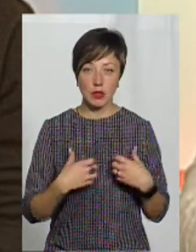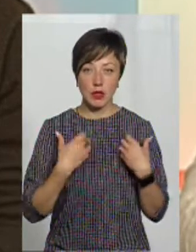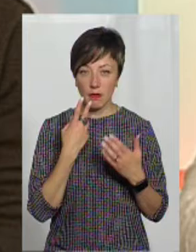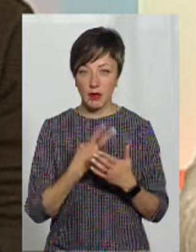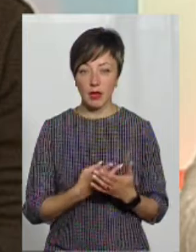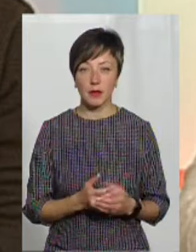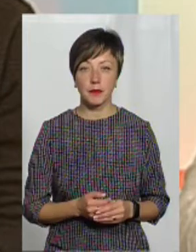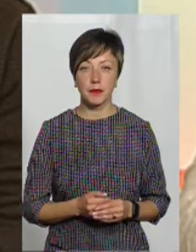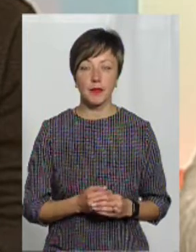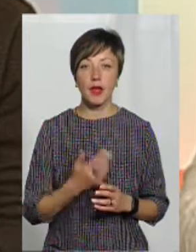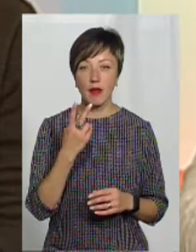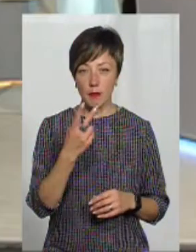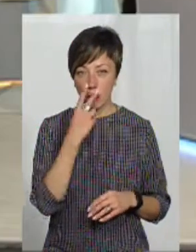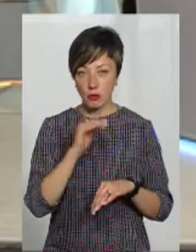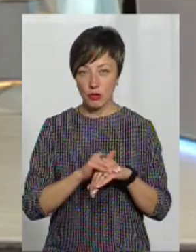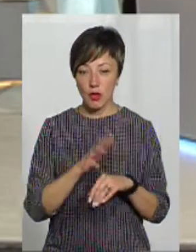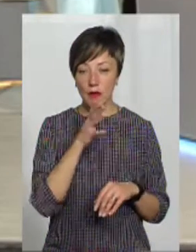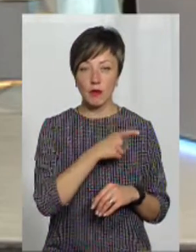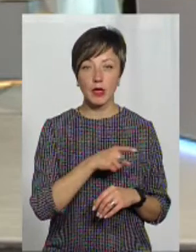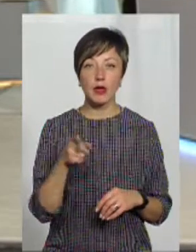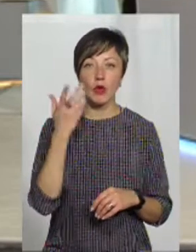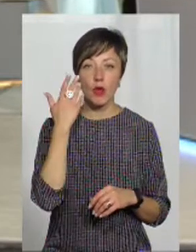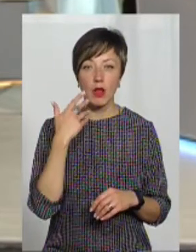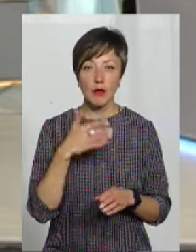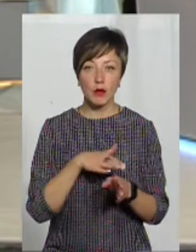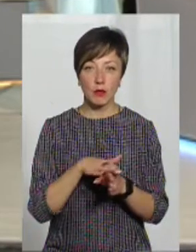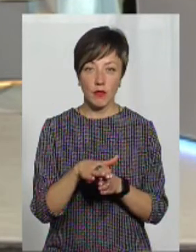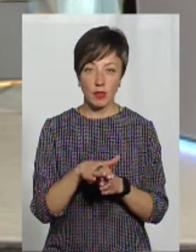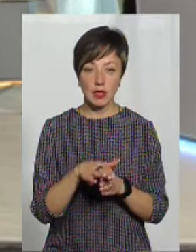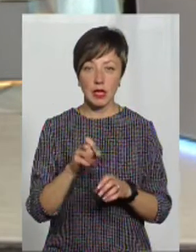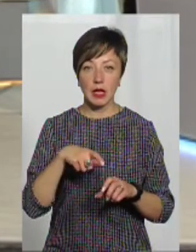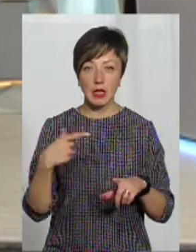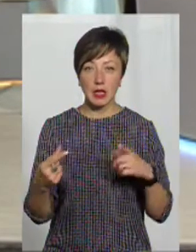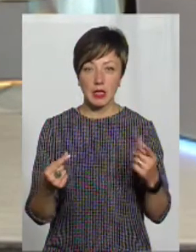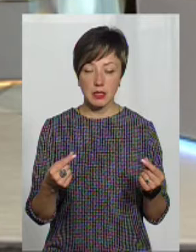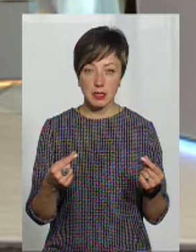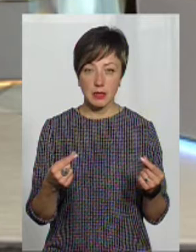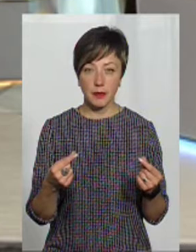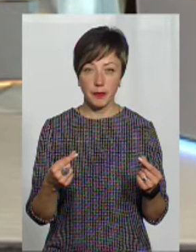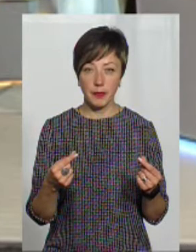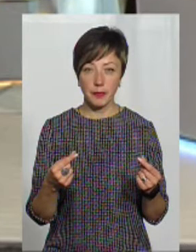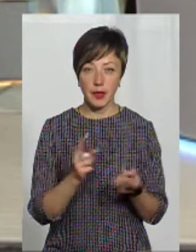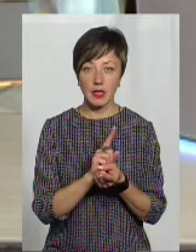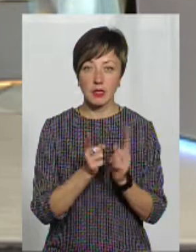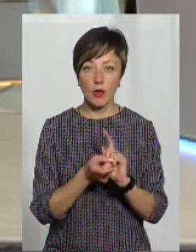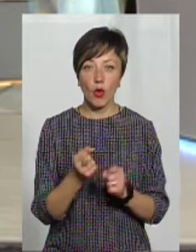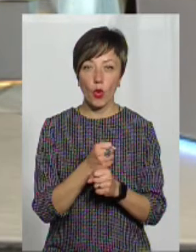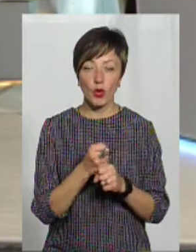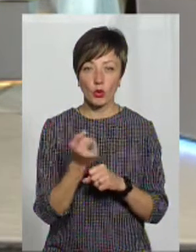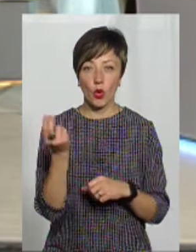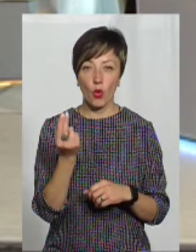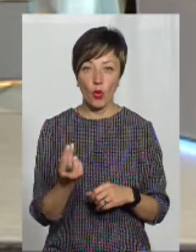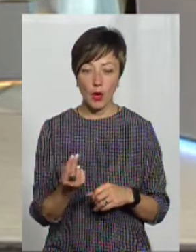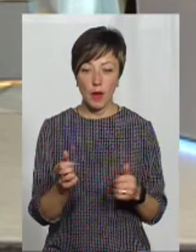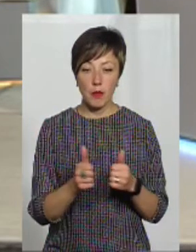жахливо виглядає. А ви помічали, що в цей період, коли вже відбувається те, що листя просто стає коричневого кольору,